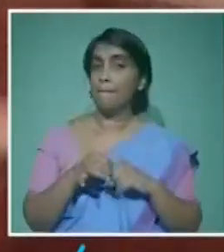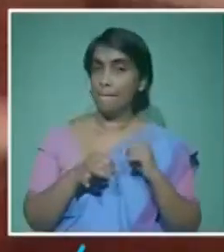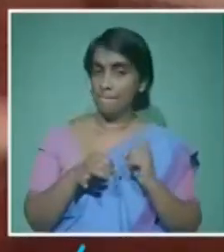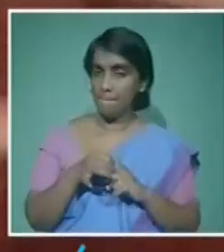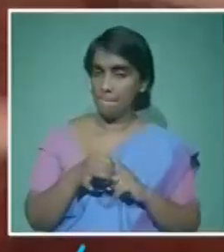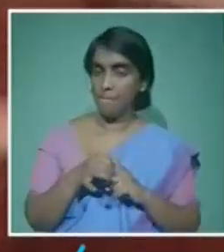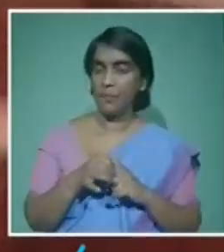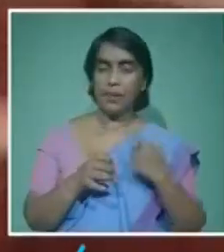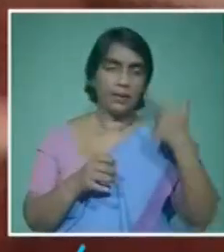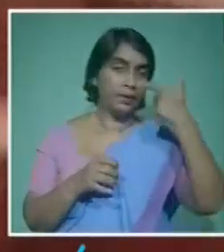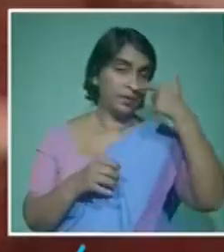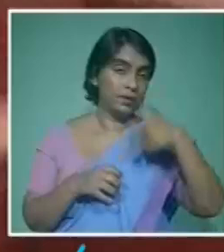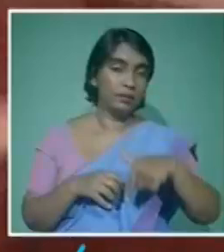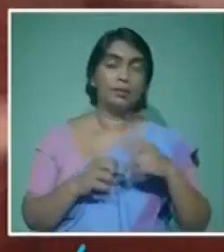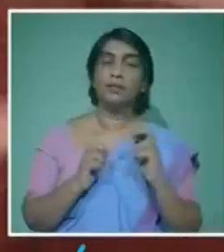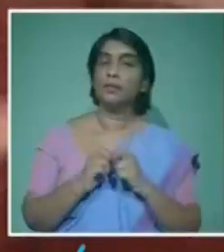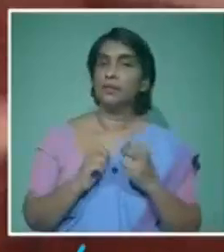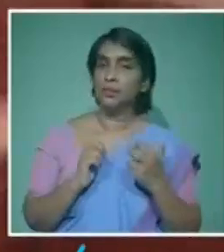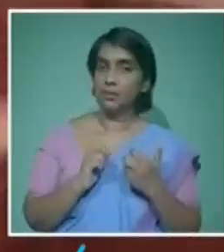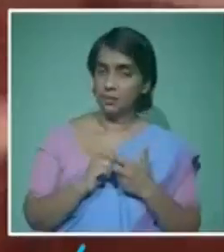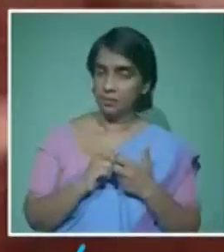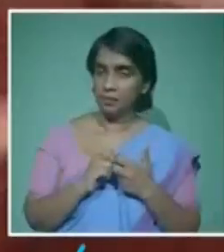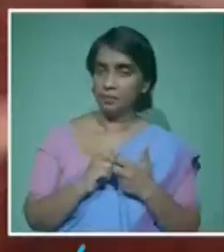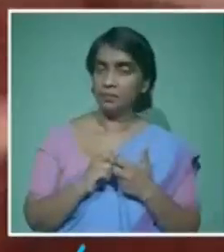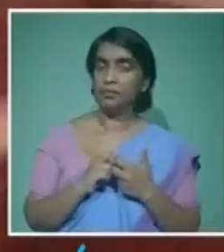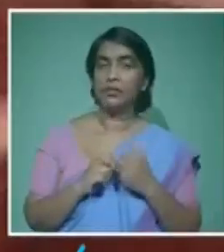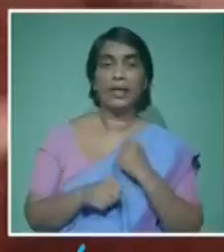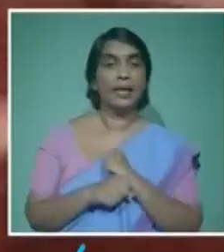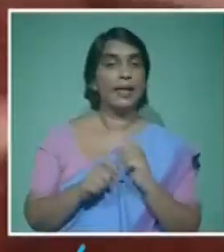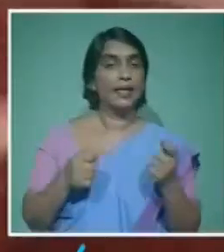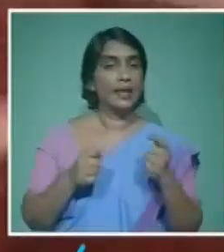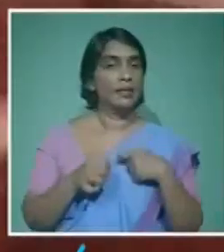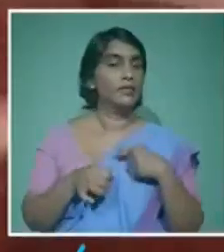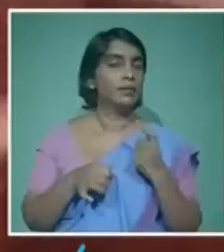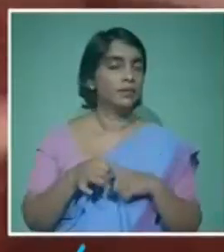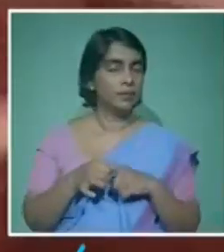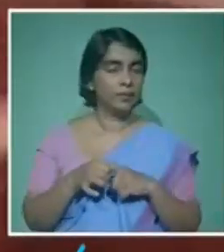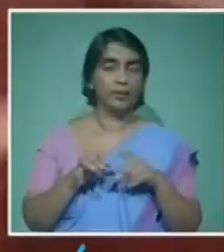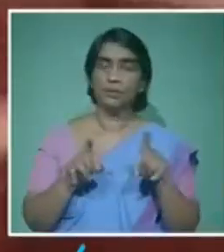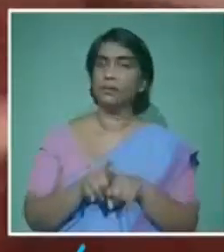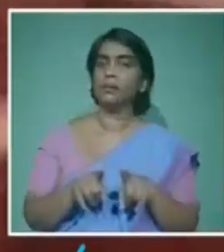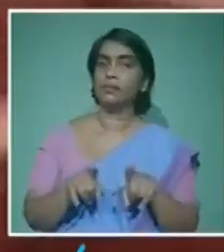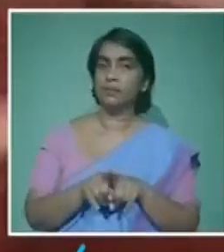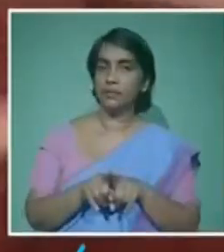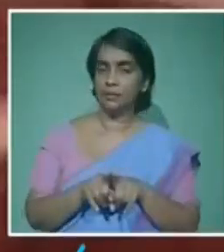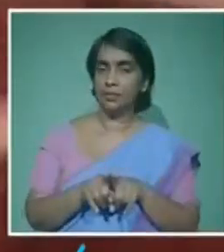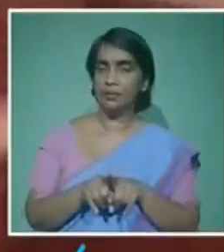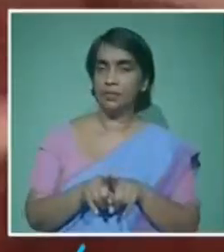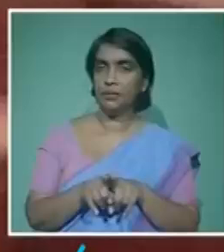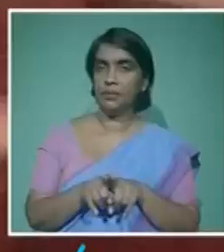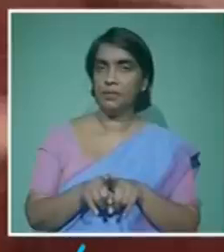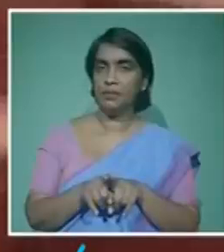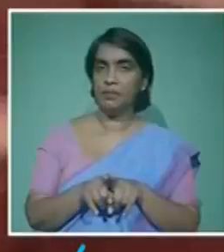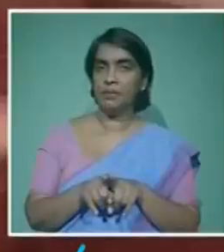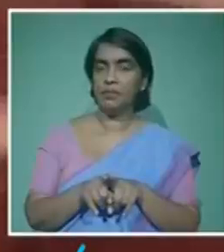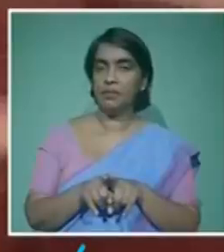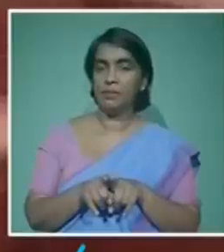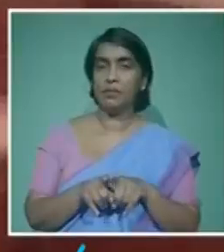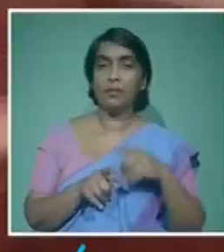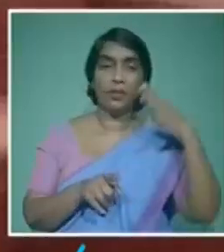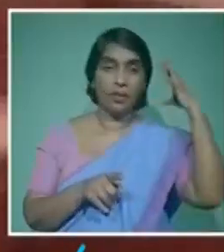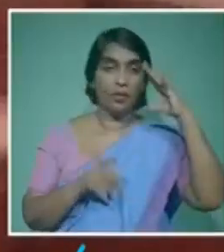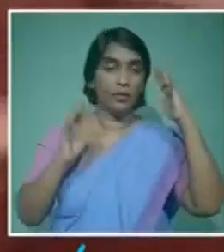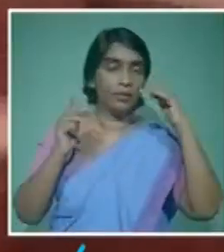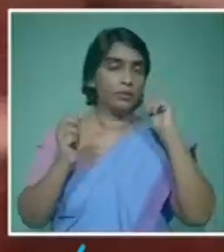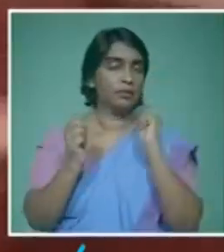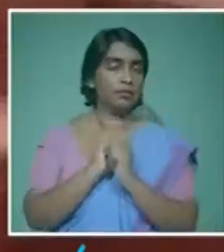எரிபொருள் வெளியேற்றம், காலநிலை மாற்றங்கள் போன்ற பல்வேறு காரணிகளால் ஏனைய துறைகளைப் போல் இந்த நாட்டில் கடற்தொழில்